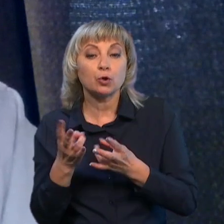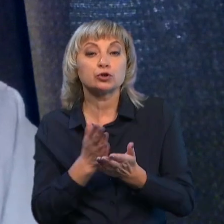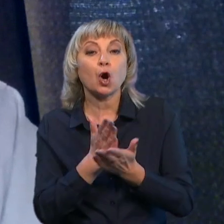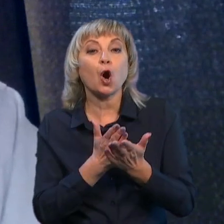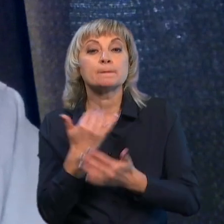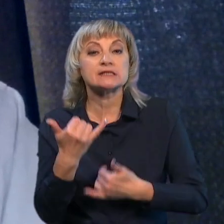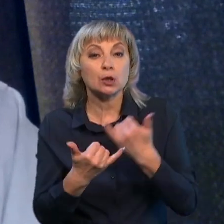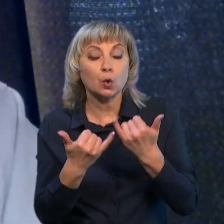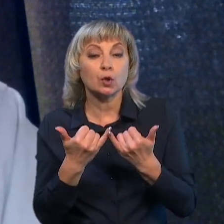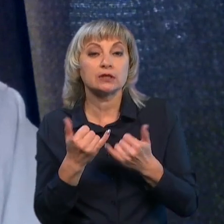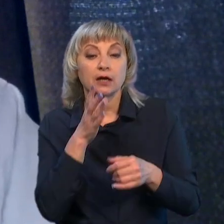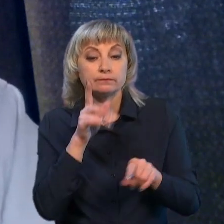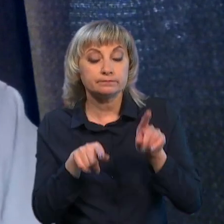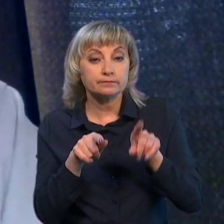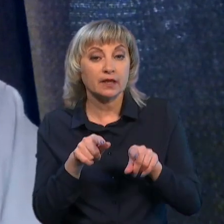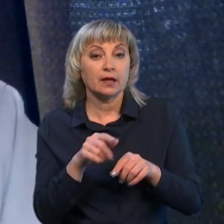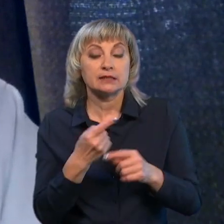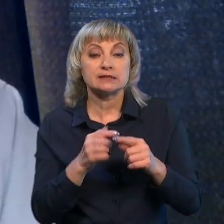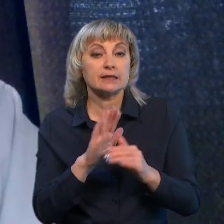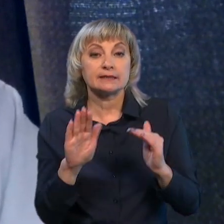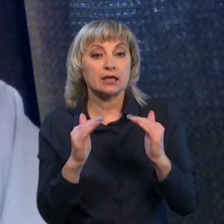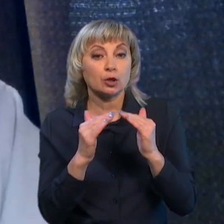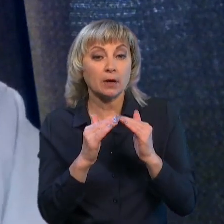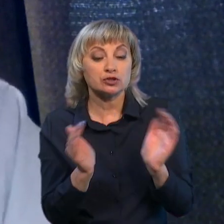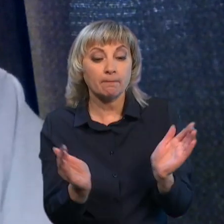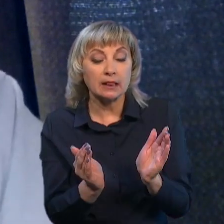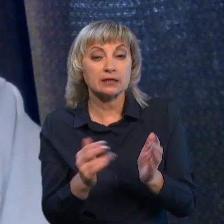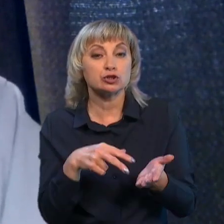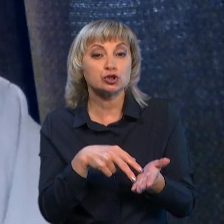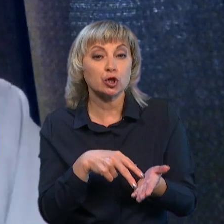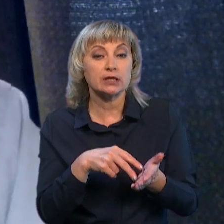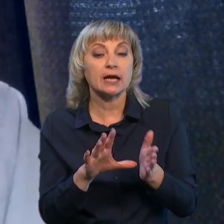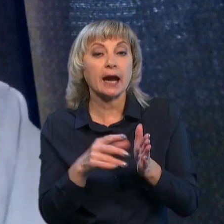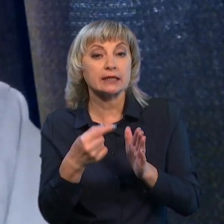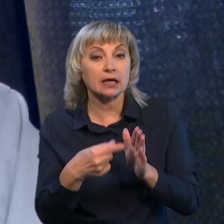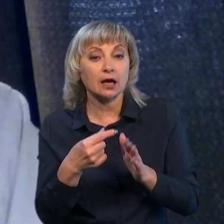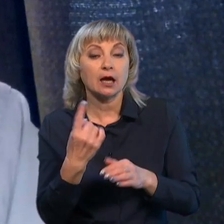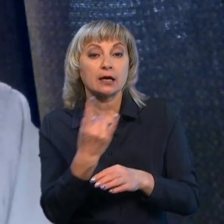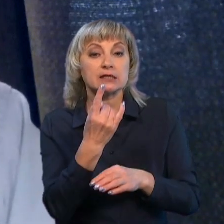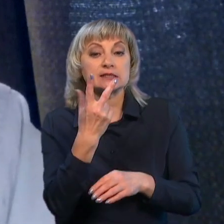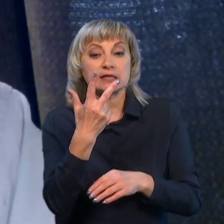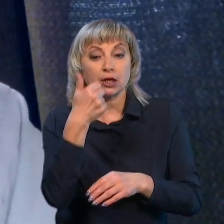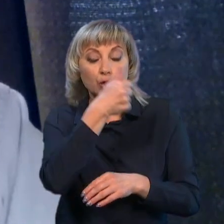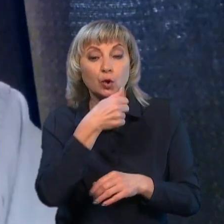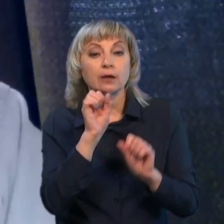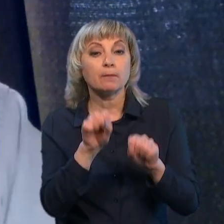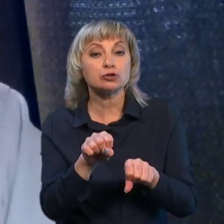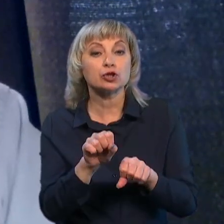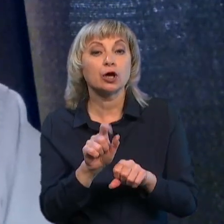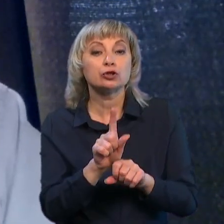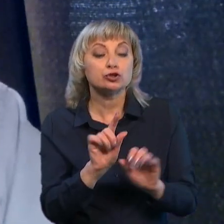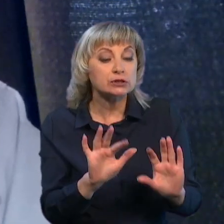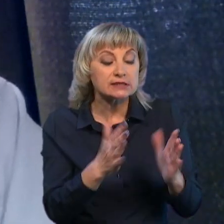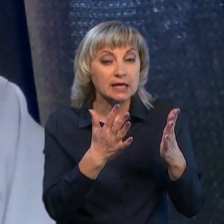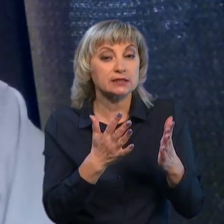обслуговування перманентного, постійного. Це не домашній генератор, там маленький якийсь стоїть, який можна там, там раз на 3 роки, там, наприклад, там щось з ним станеться.